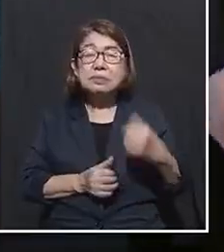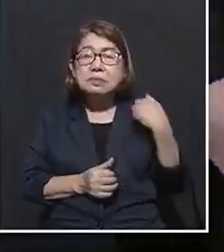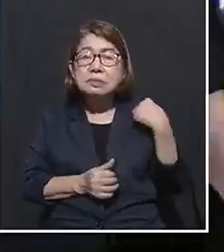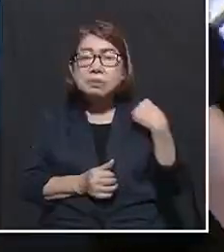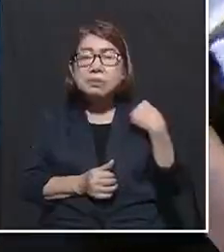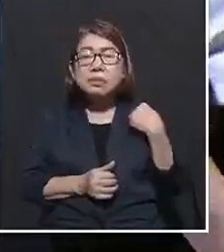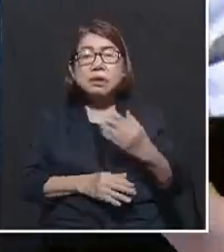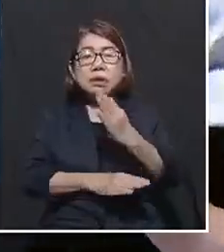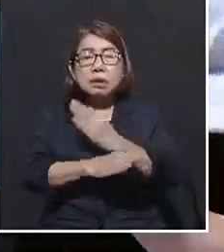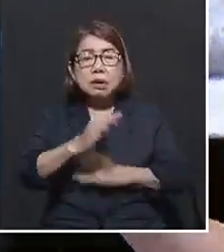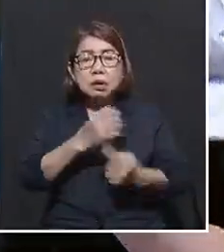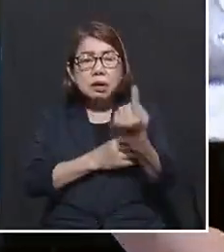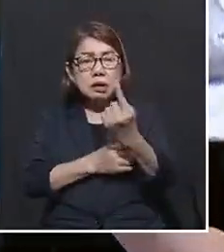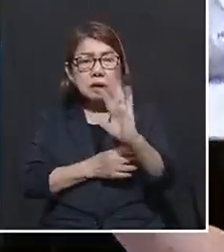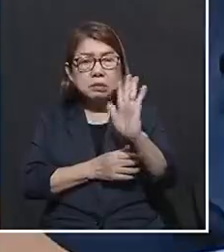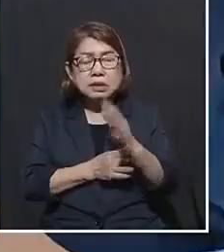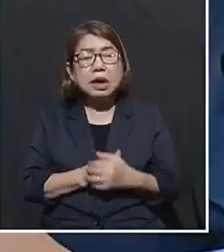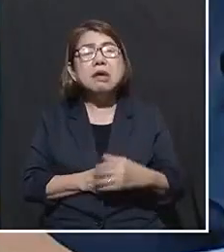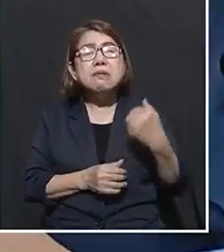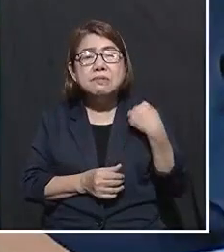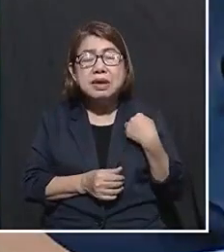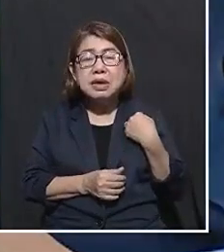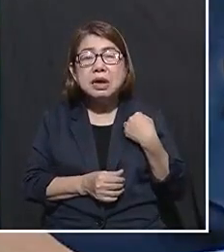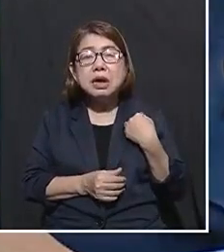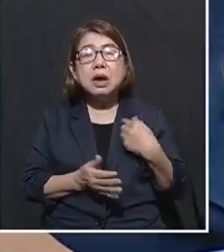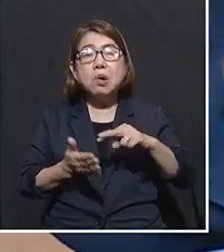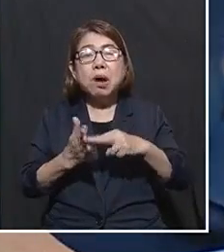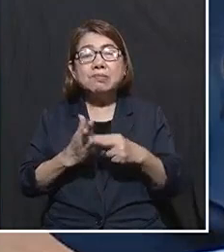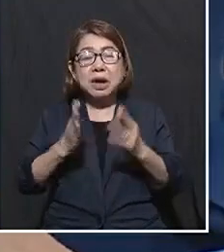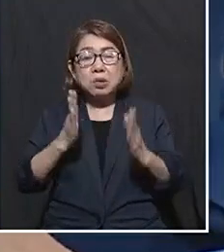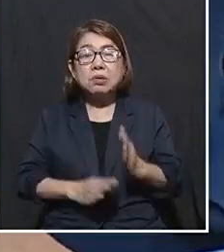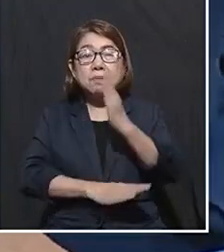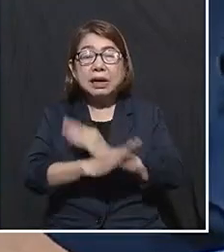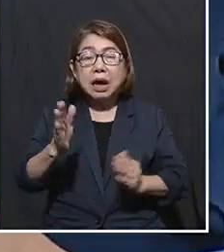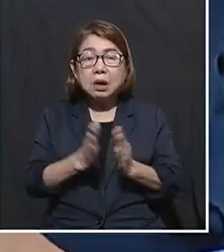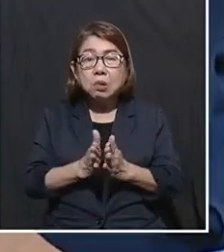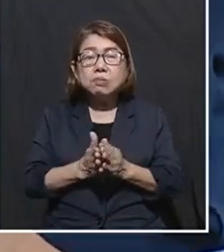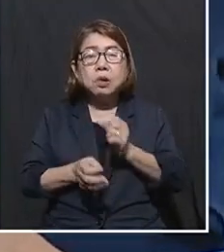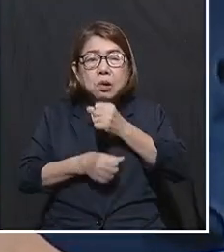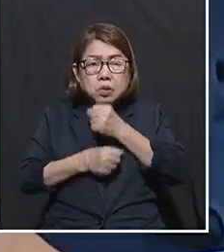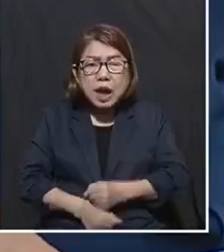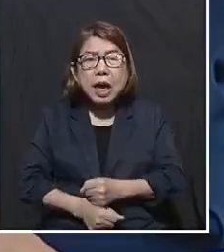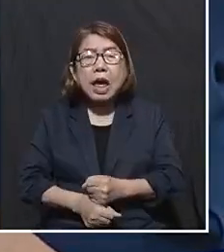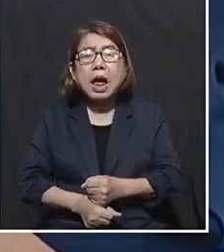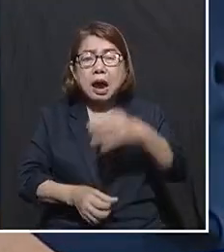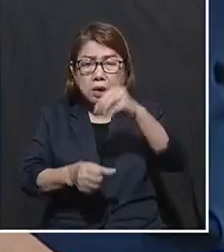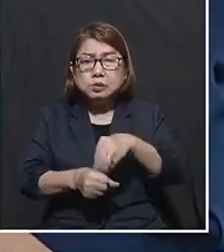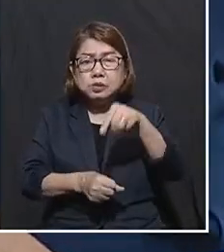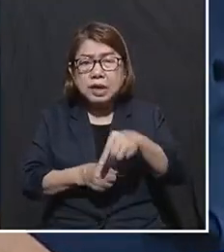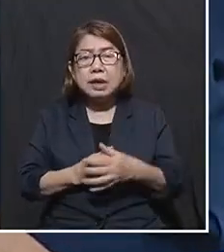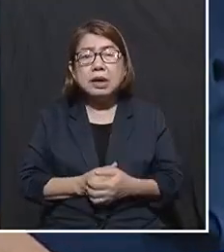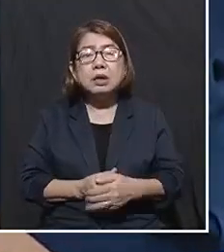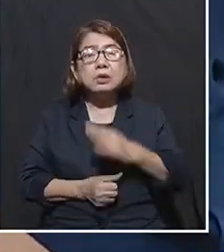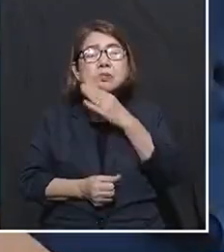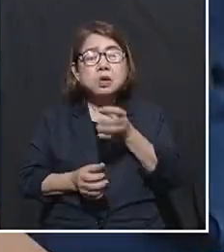ที่เป็นผู้พิการอย่างเดียวแต่เรารวมถึงผู้ที่ผู้สูงอายุด้วย ครับ เพราะฉะนั้นสิ่งเหล่านี้ถ้าเราทำ